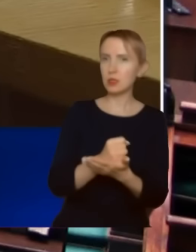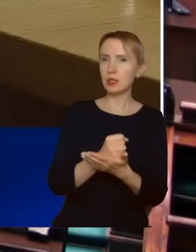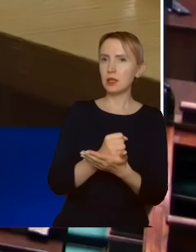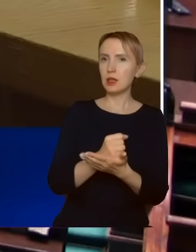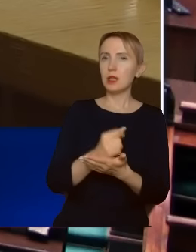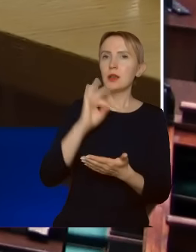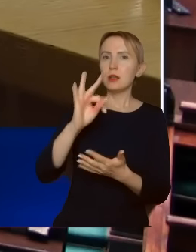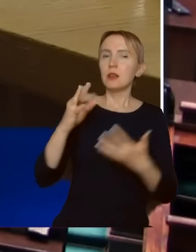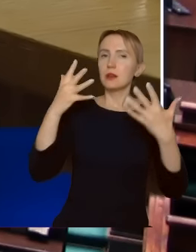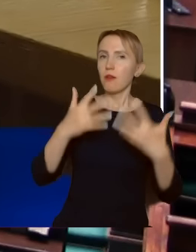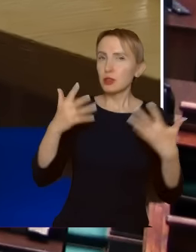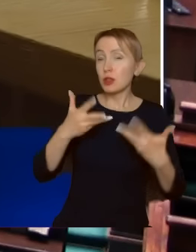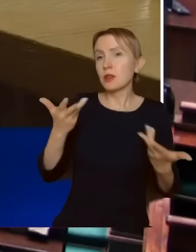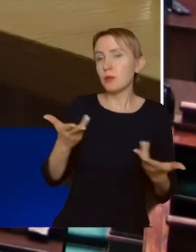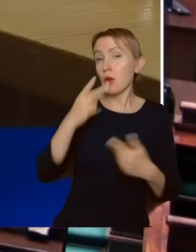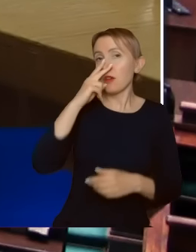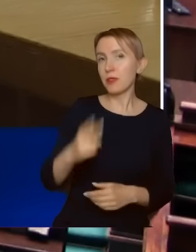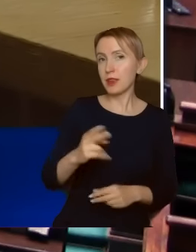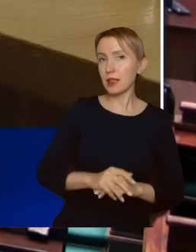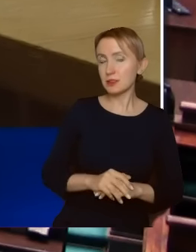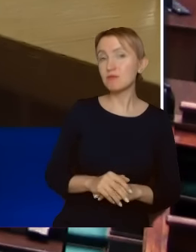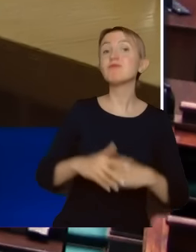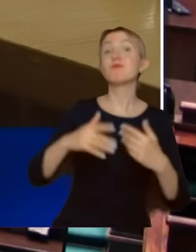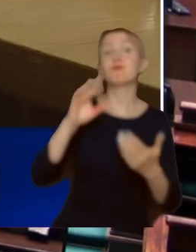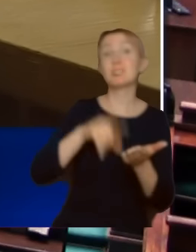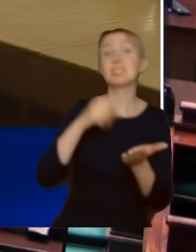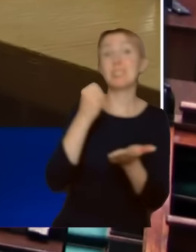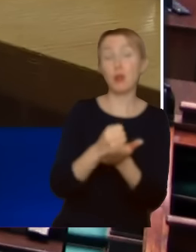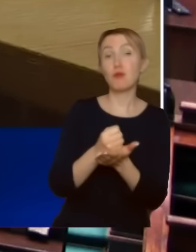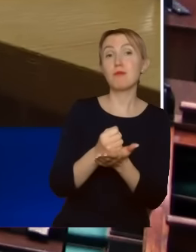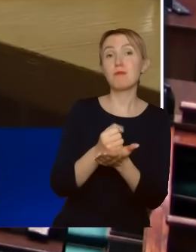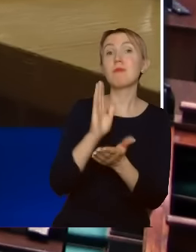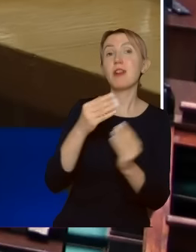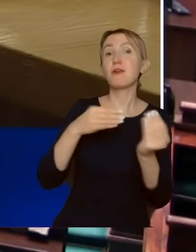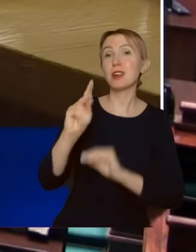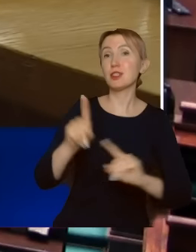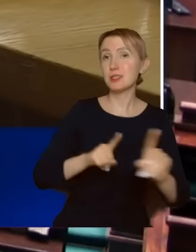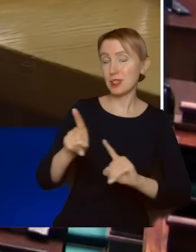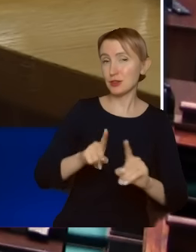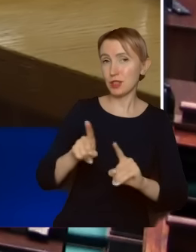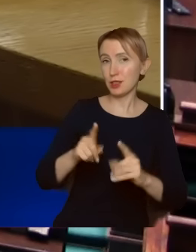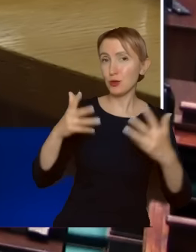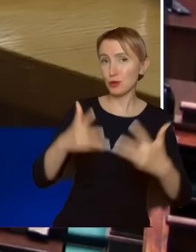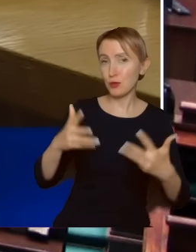stowarzyszenia No bo jak widać Ma ono większe znaczenie to